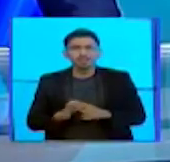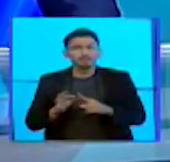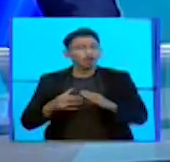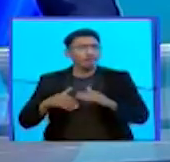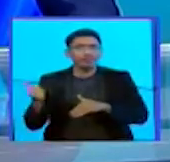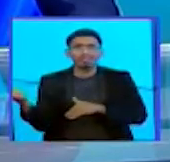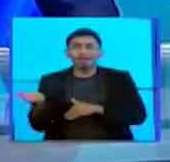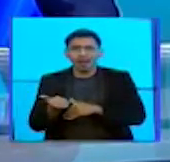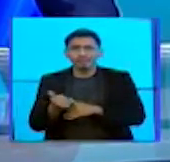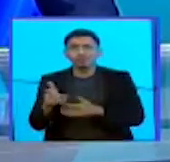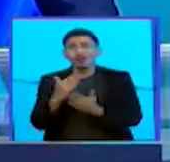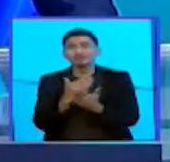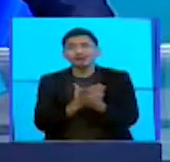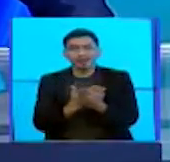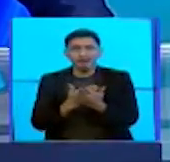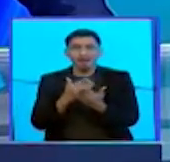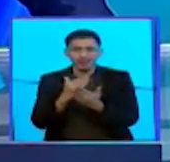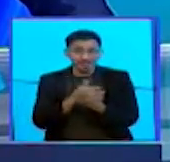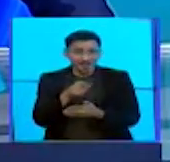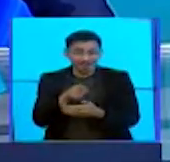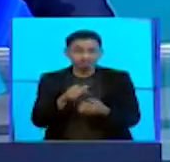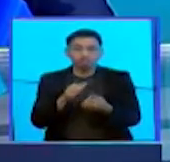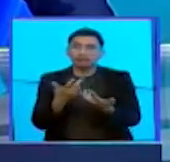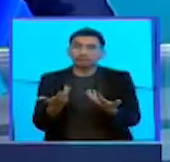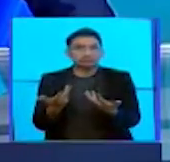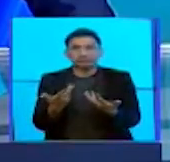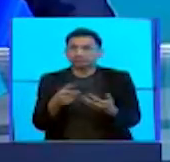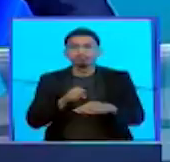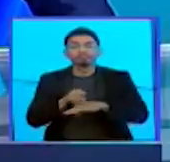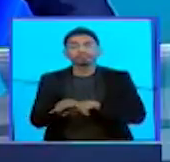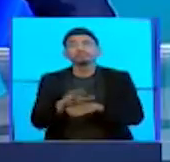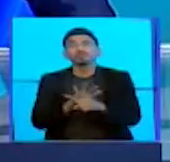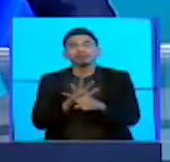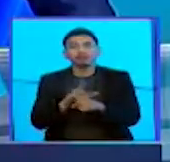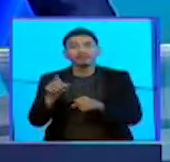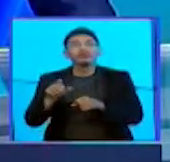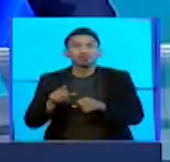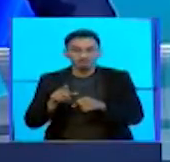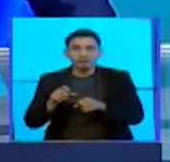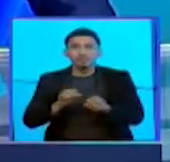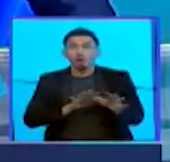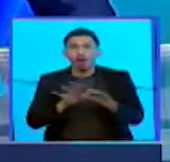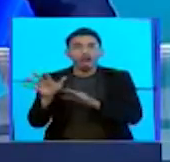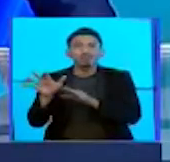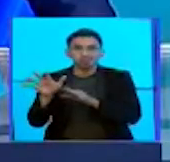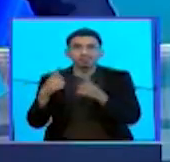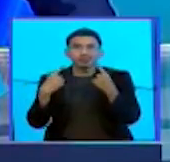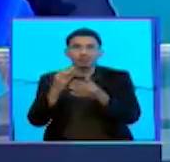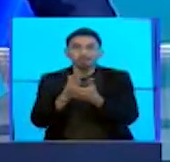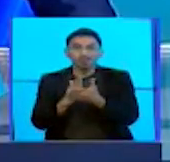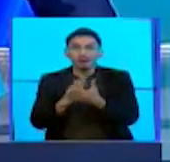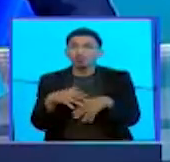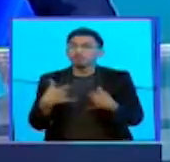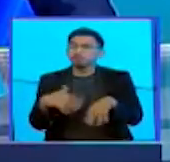Hai akibat menerima puluhan tamu dalam acara hajatan kasus covita intim di Boyolali Jawa Tengah melonjak tajam dari hasil racing tim